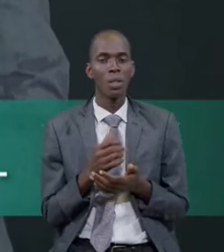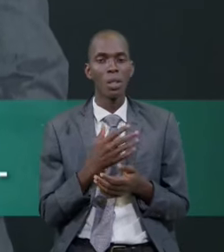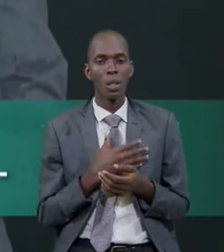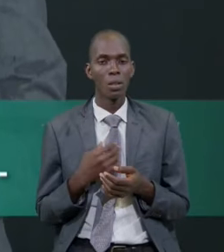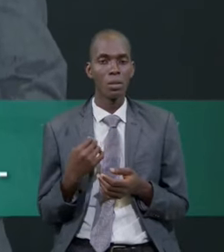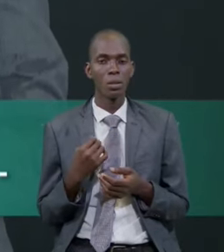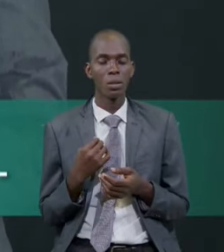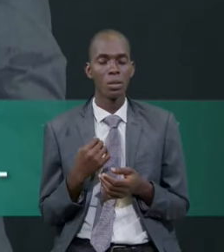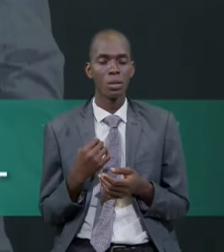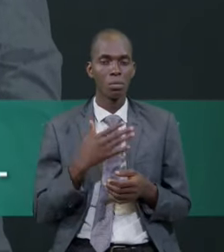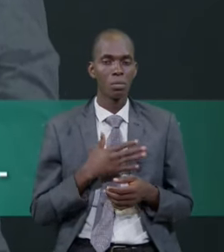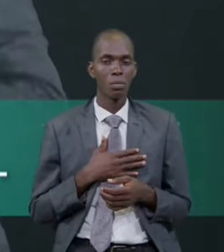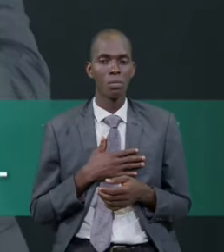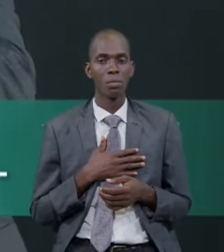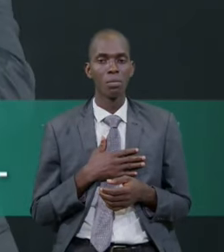16. Ésaïe 40.